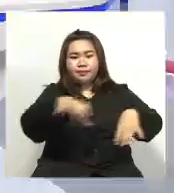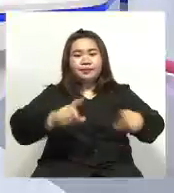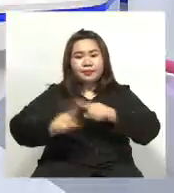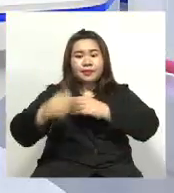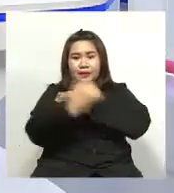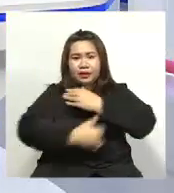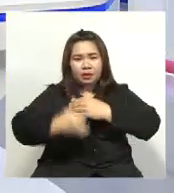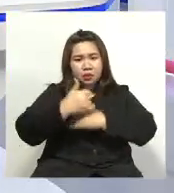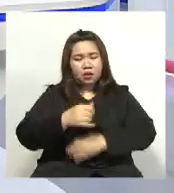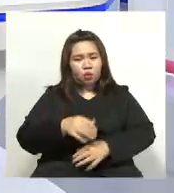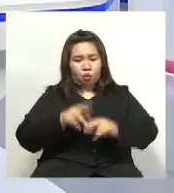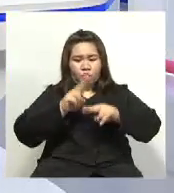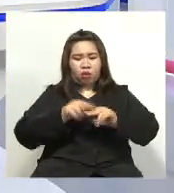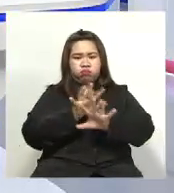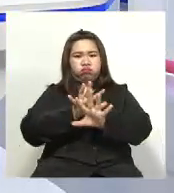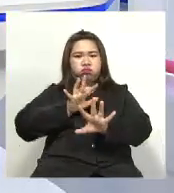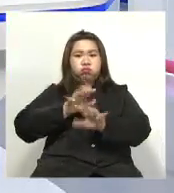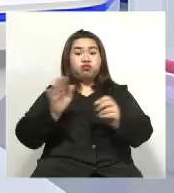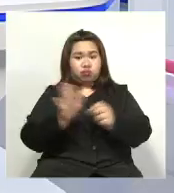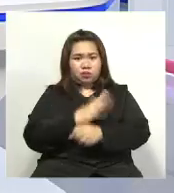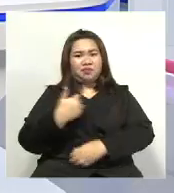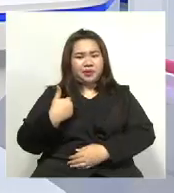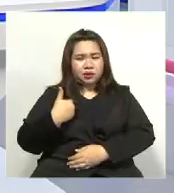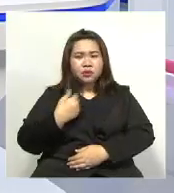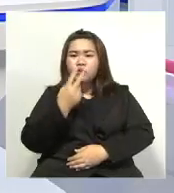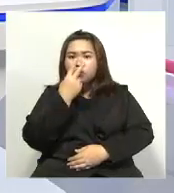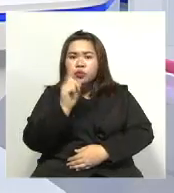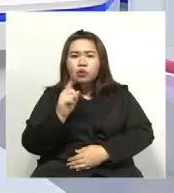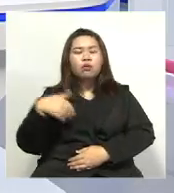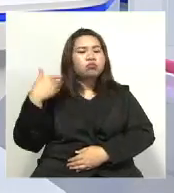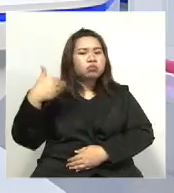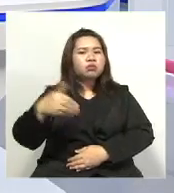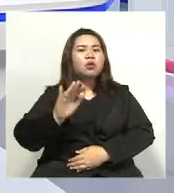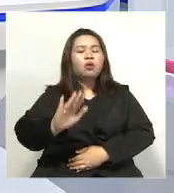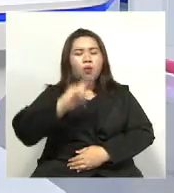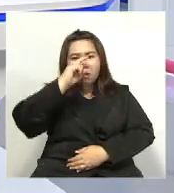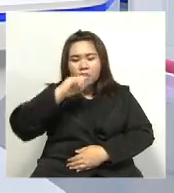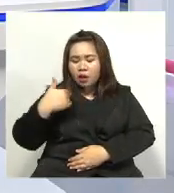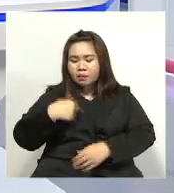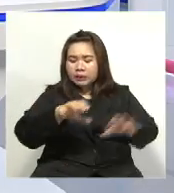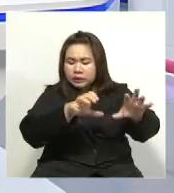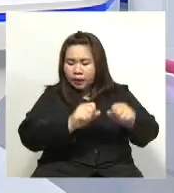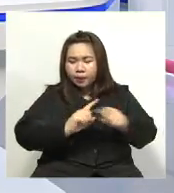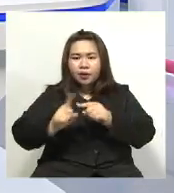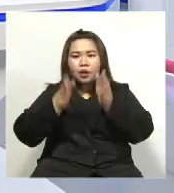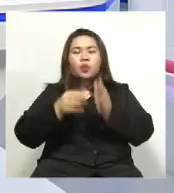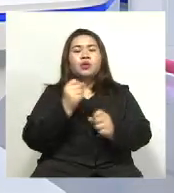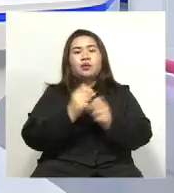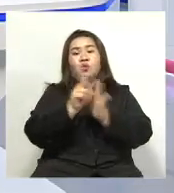ากต่างประเทศเนี่ยคือนั่งกันแน่นขนาดห้องประชุมเลยทีเดียว ครับก็เพื่อมาติดตามความคืบหน้านะครับในเรื่องของการปราบปรามการค้ามนุษย์ของประเท